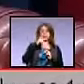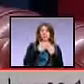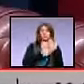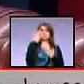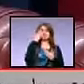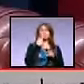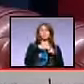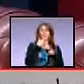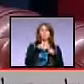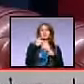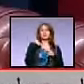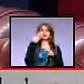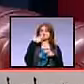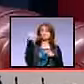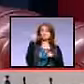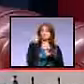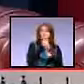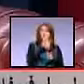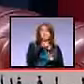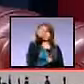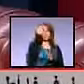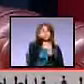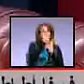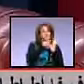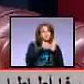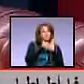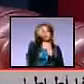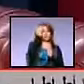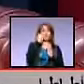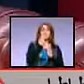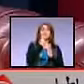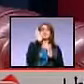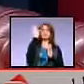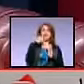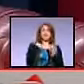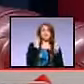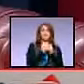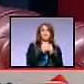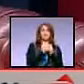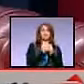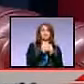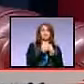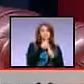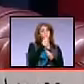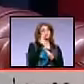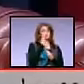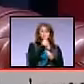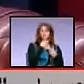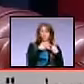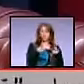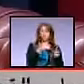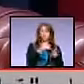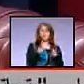الحافظ وتاليف الاستاذ اسامه انور عكاشه وانا عايزك تبقى معايا في المسلسل. عينيا الاثنين طبعا عليا